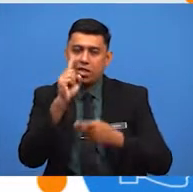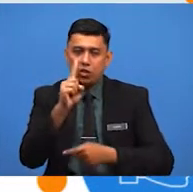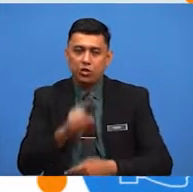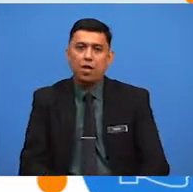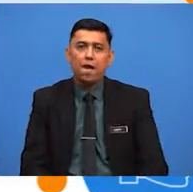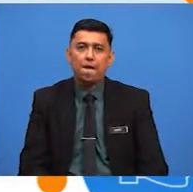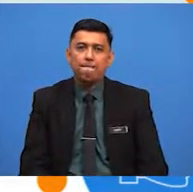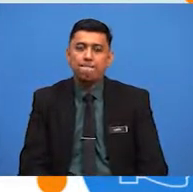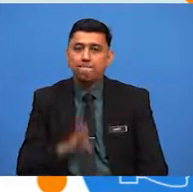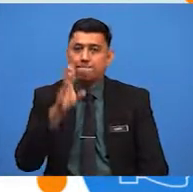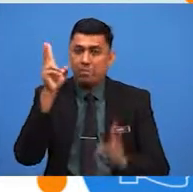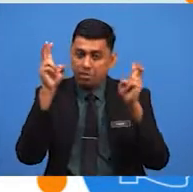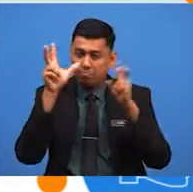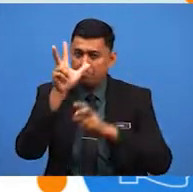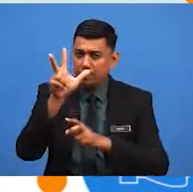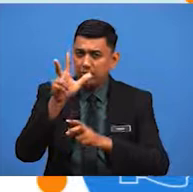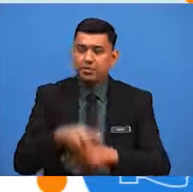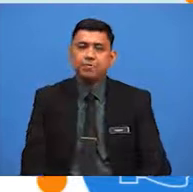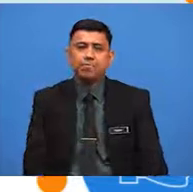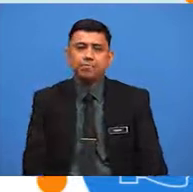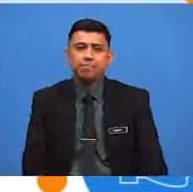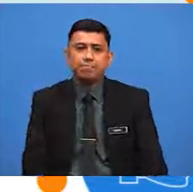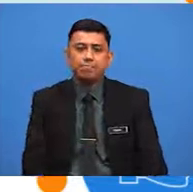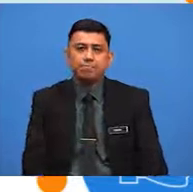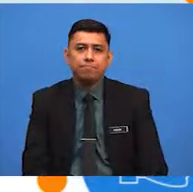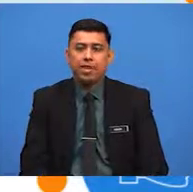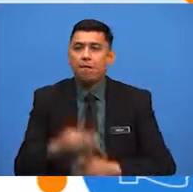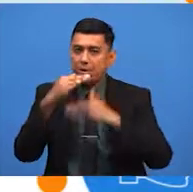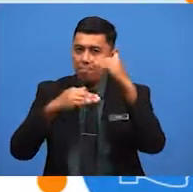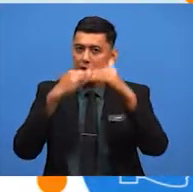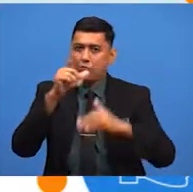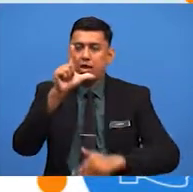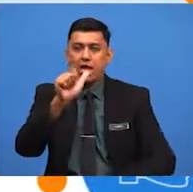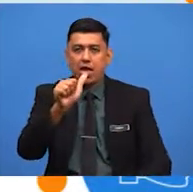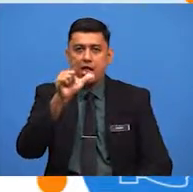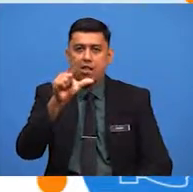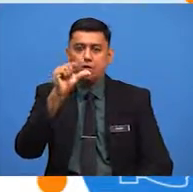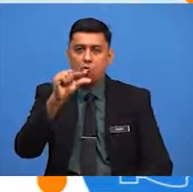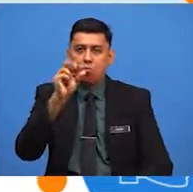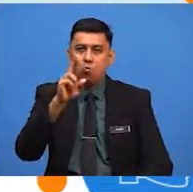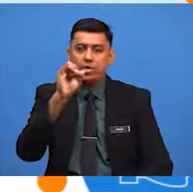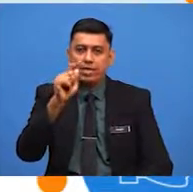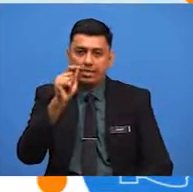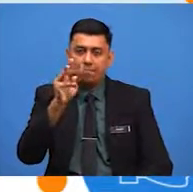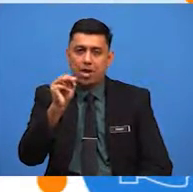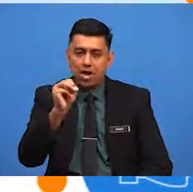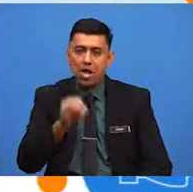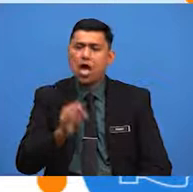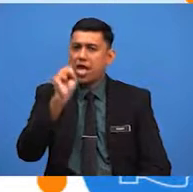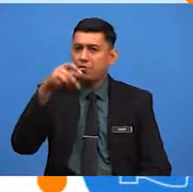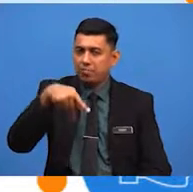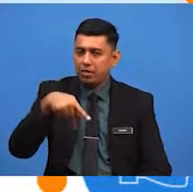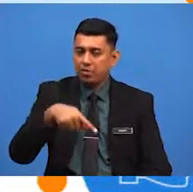Bab 3, Algoritma. Tajuk, Pembangunan Algoritma. Standard pembelajaran